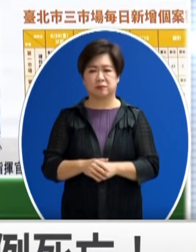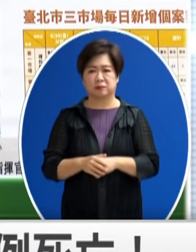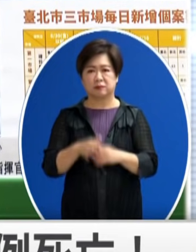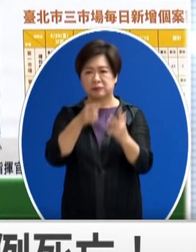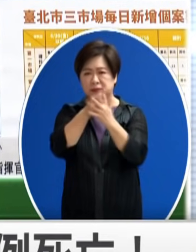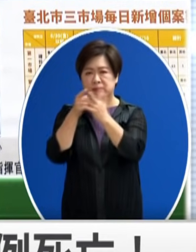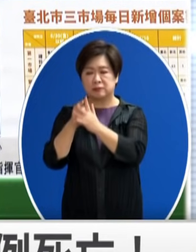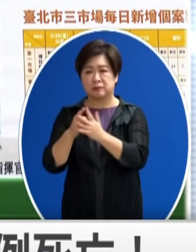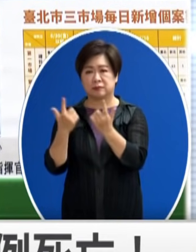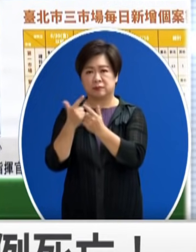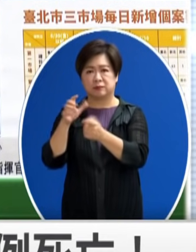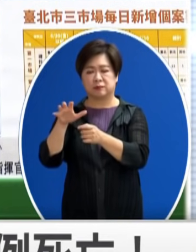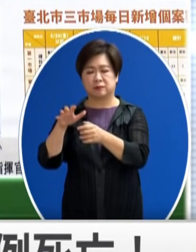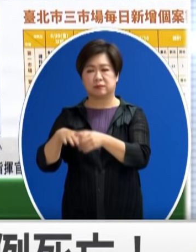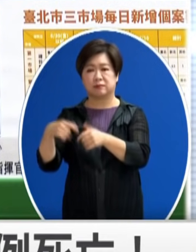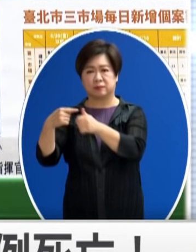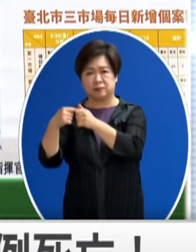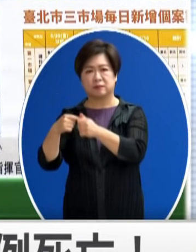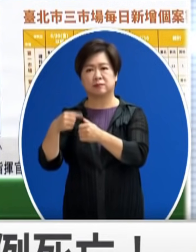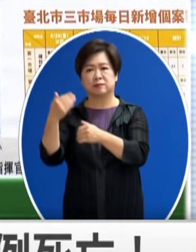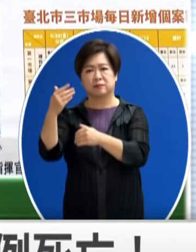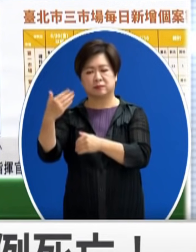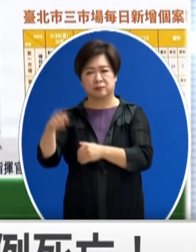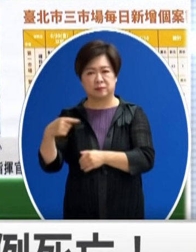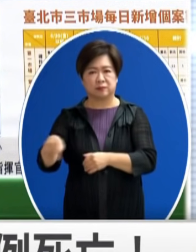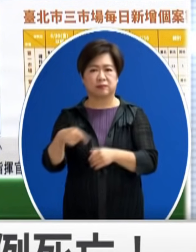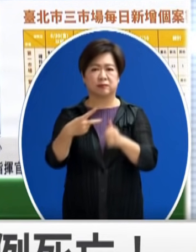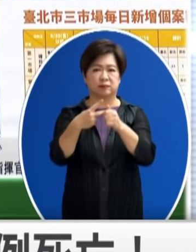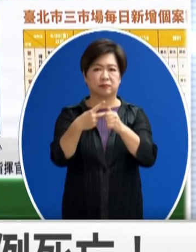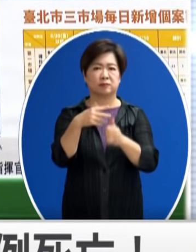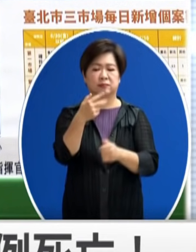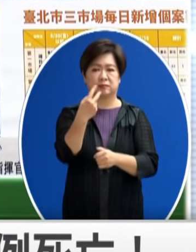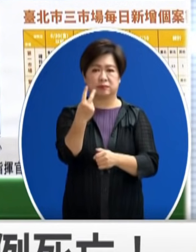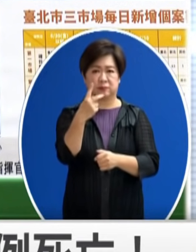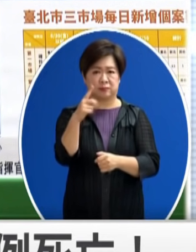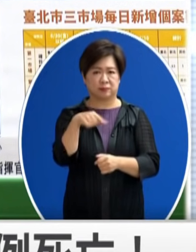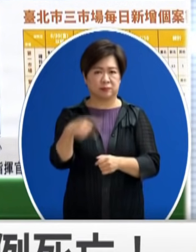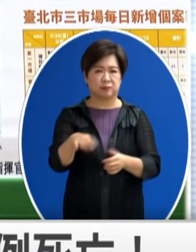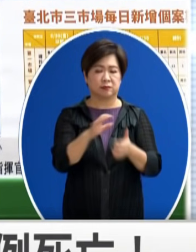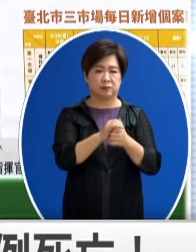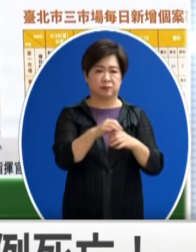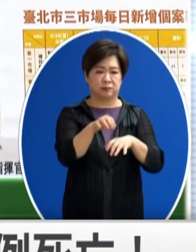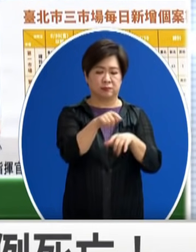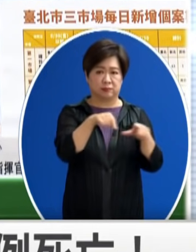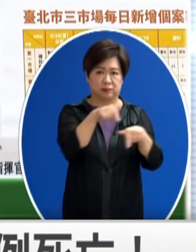诊的是北荣一市9人，北荣二市2人，淮南市场40人。